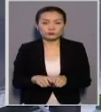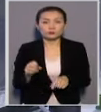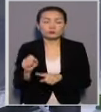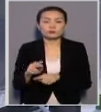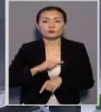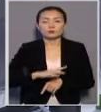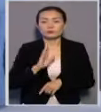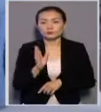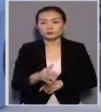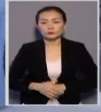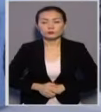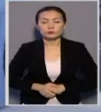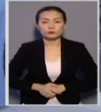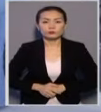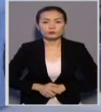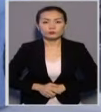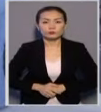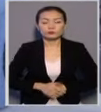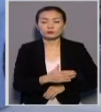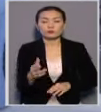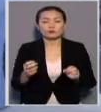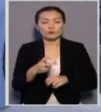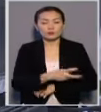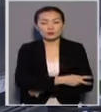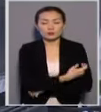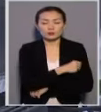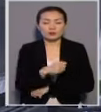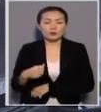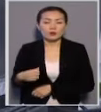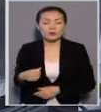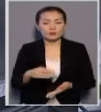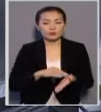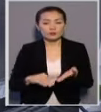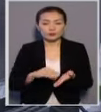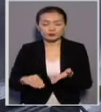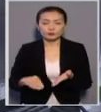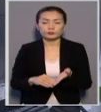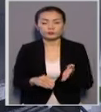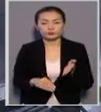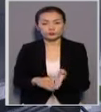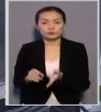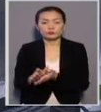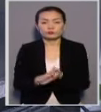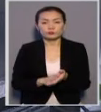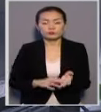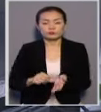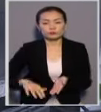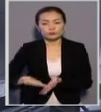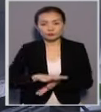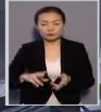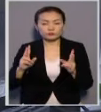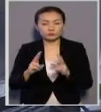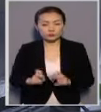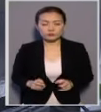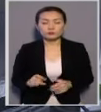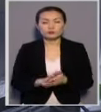тапсыру керектігін үйретемін. Оларға дәрігерлер өздері выписка береді, дәрігерлер қағаздар өздерінің участковыйлары.